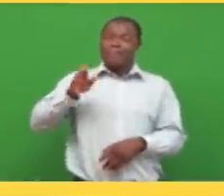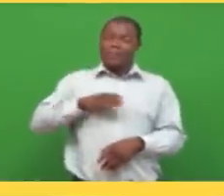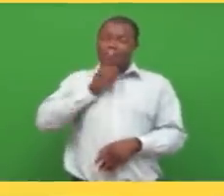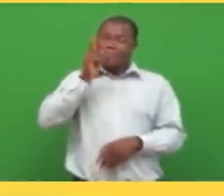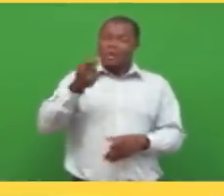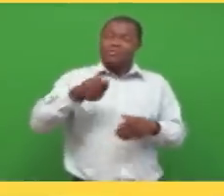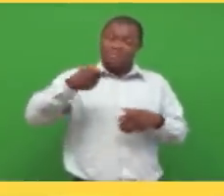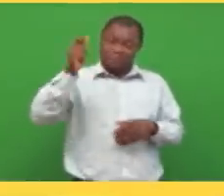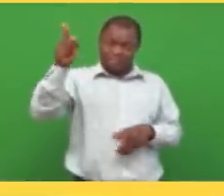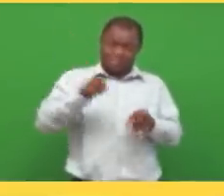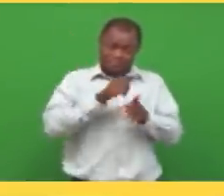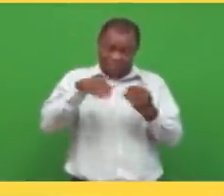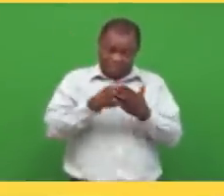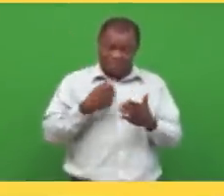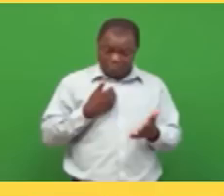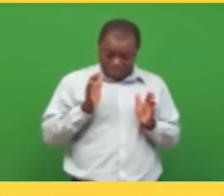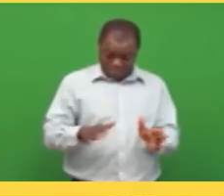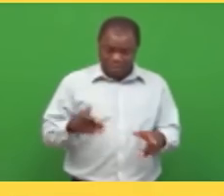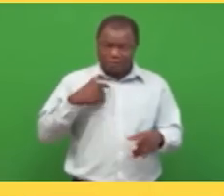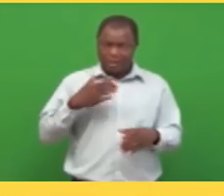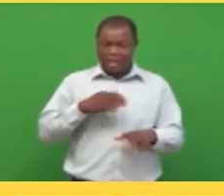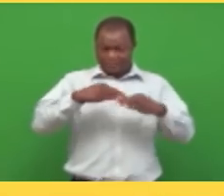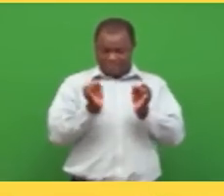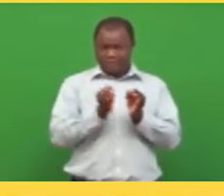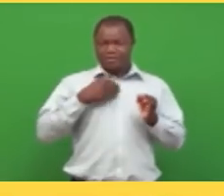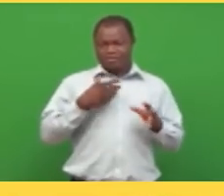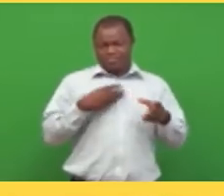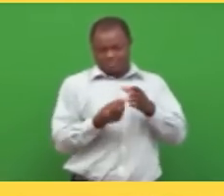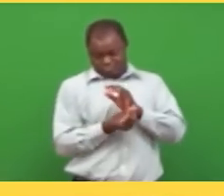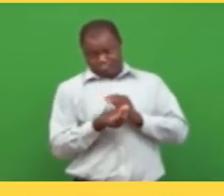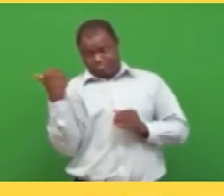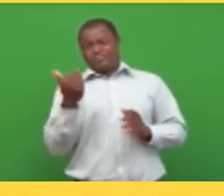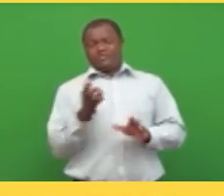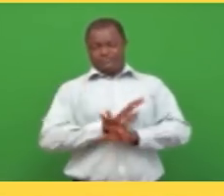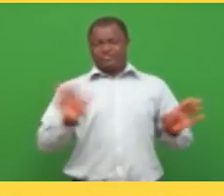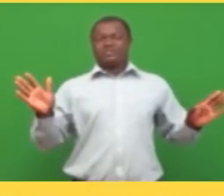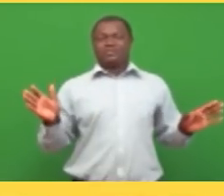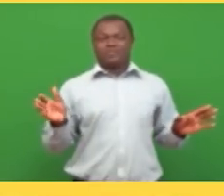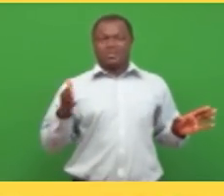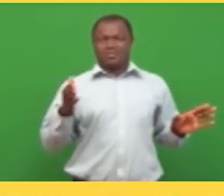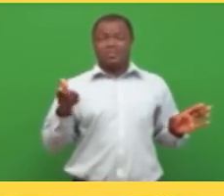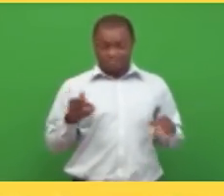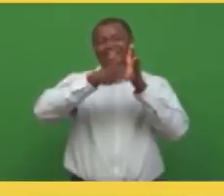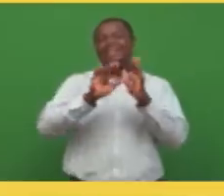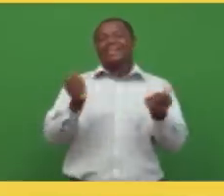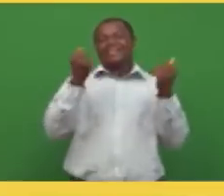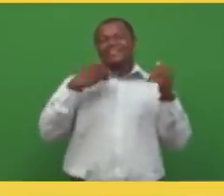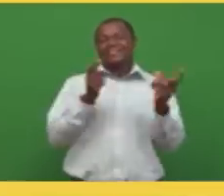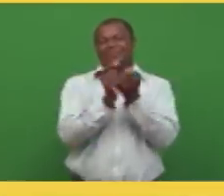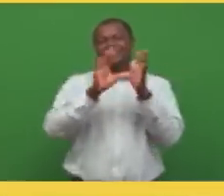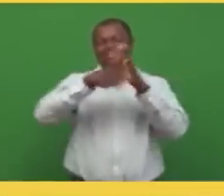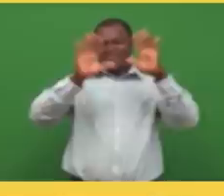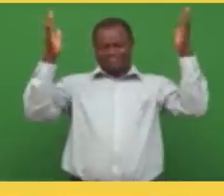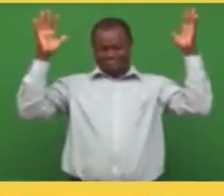dzako. Asi pane zvawaunza mubati pamwe chete izvozvo zvichaendawo kuhama dzangu Mai Chisamba. Mashoko makuku tari kutaurwa. Kasangane